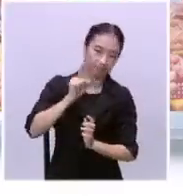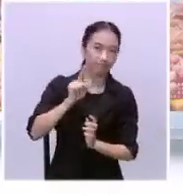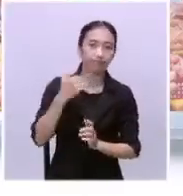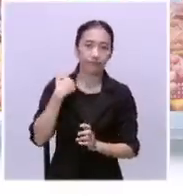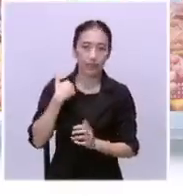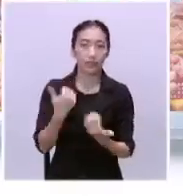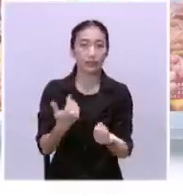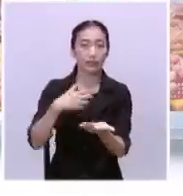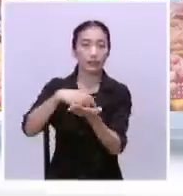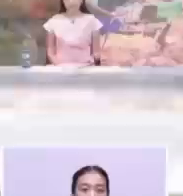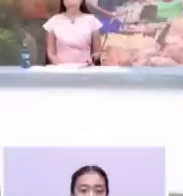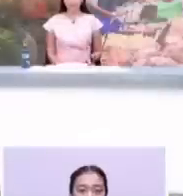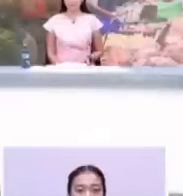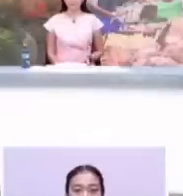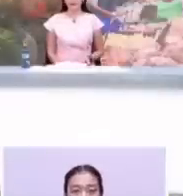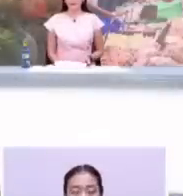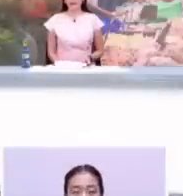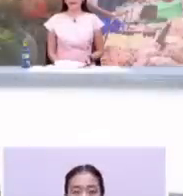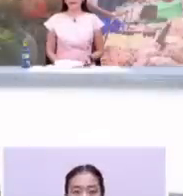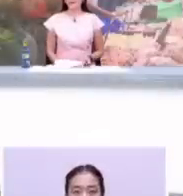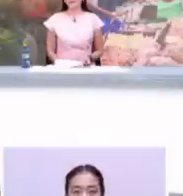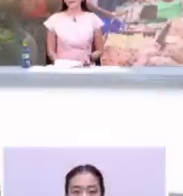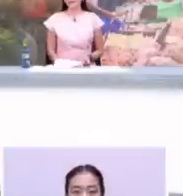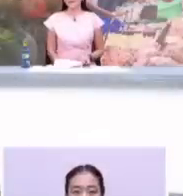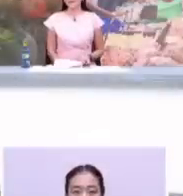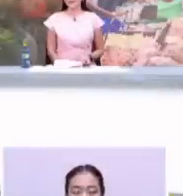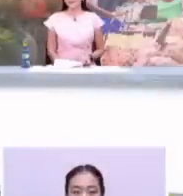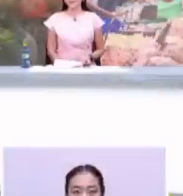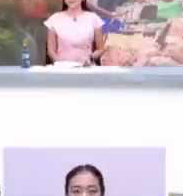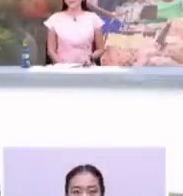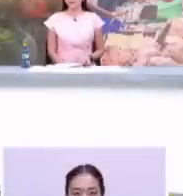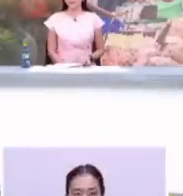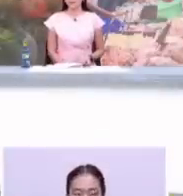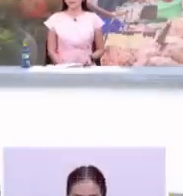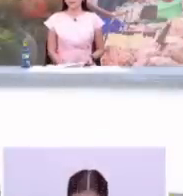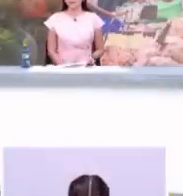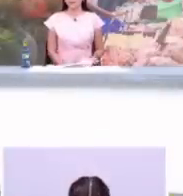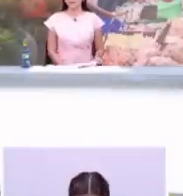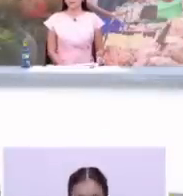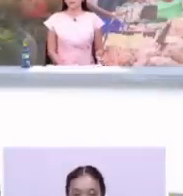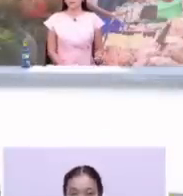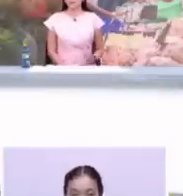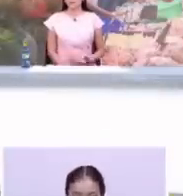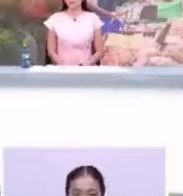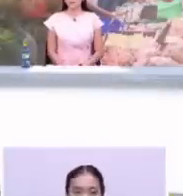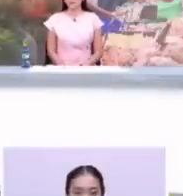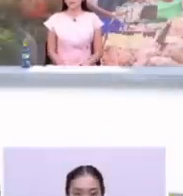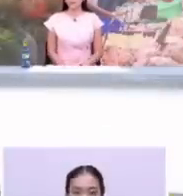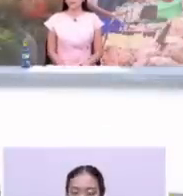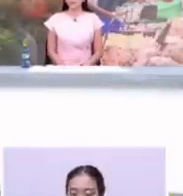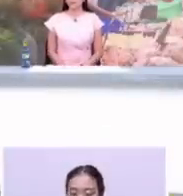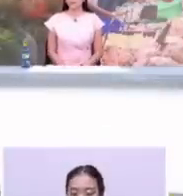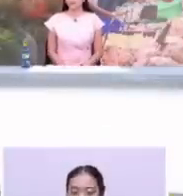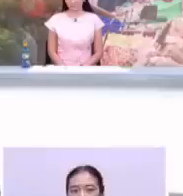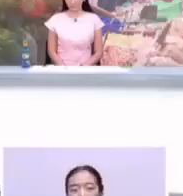กับพี่มิกกี้ผ่านทรูวีรูมครับสวัสดีครับ สวัสดีค่ะ สวัสดีค่ะคุณพลอยคุณนิวและคุณผู้ชมคะเป็นการตอบโต้ที่เจ็บ